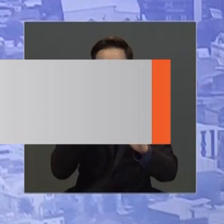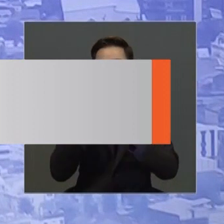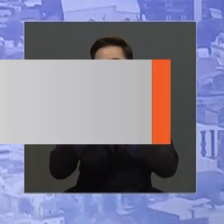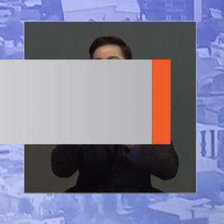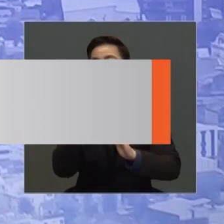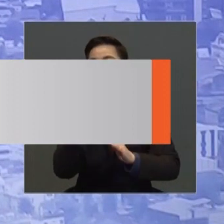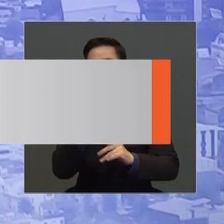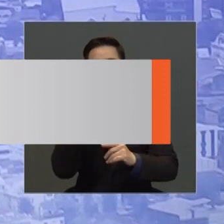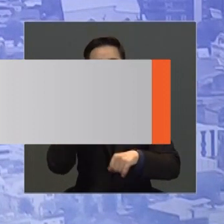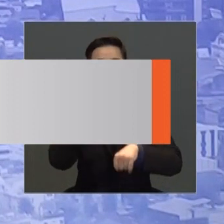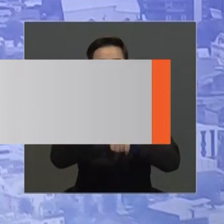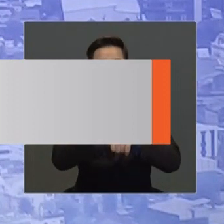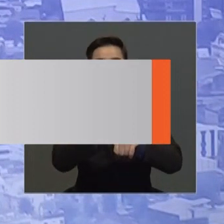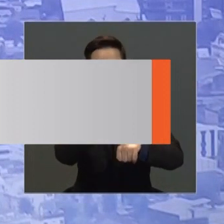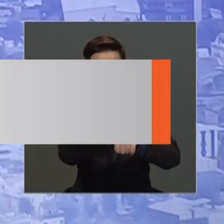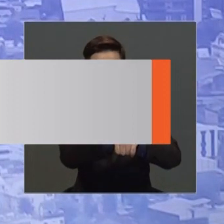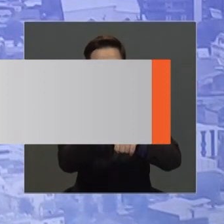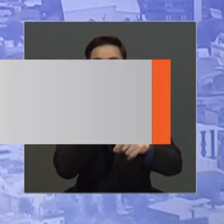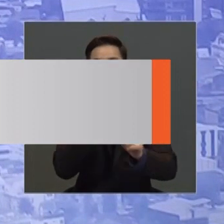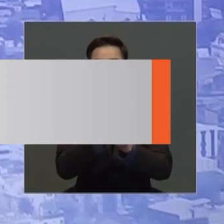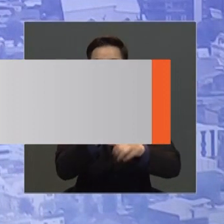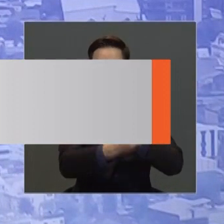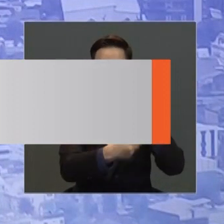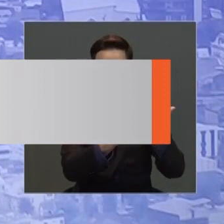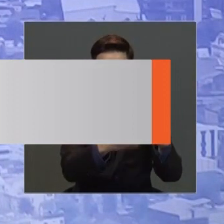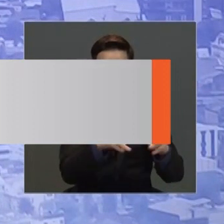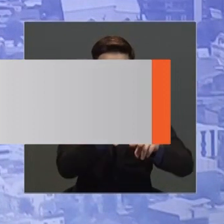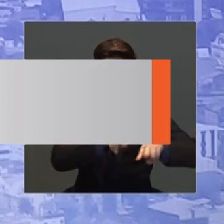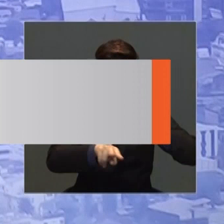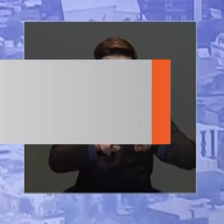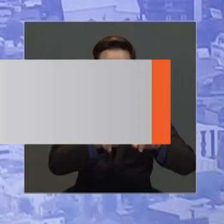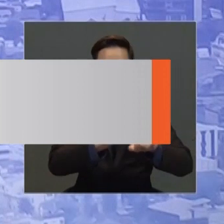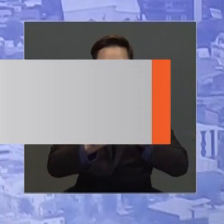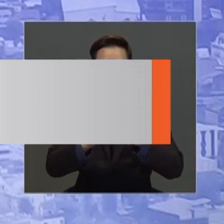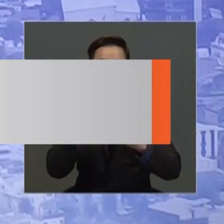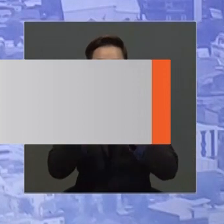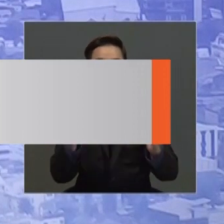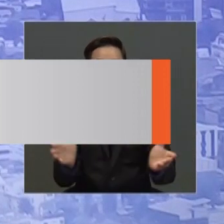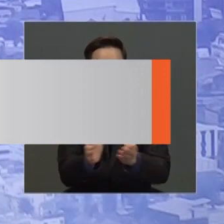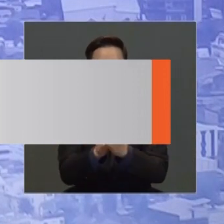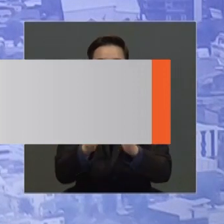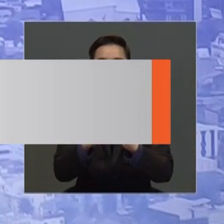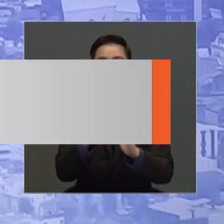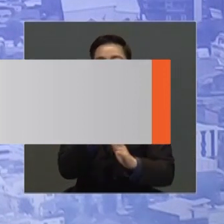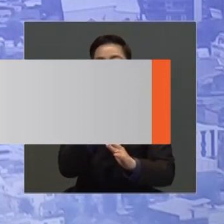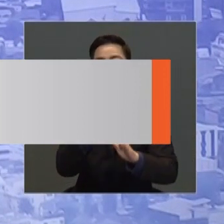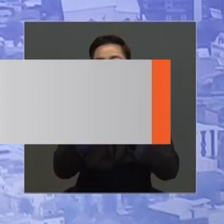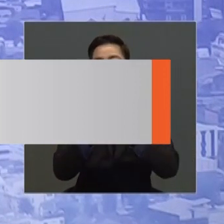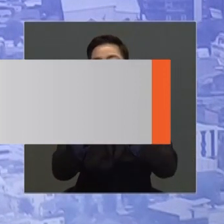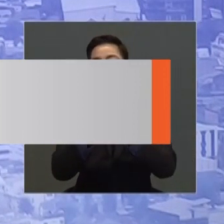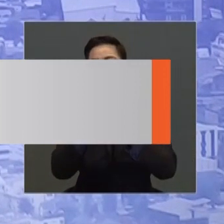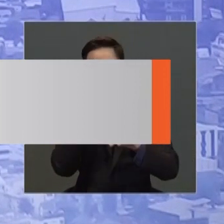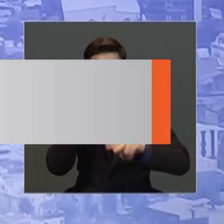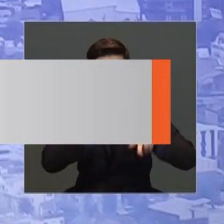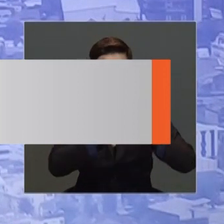ตโดยท่านผอ.เขตมีการขับเคลื่อนการดูแลนะคะร่วมกับสำนักอนามัยซึ่งมีการก